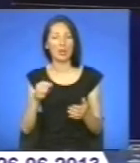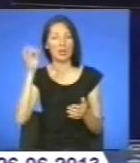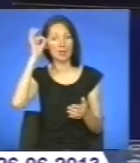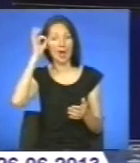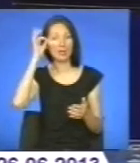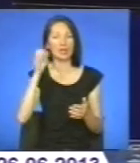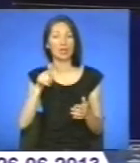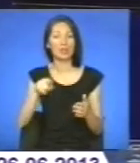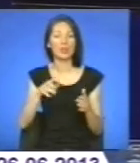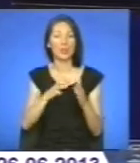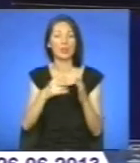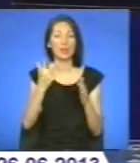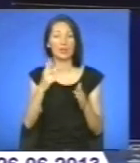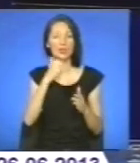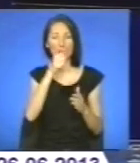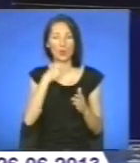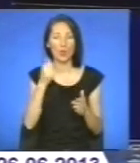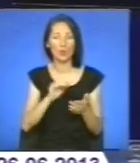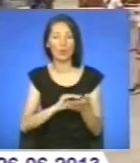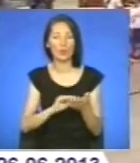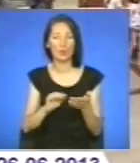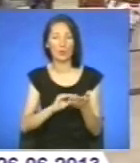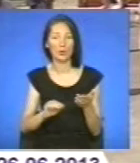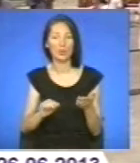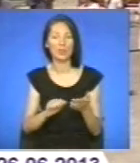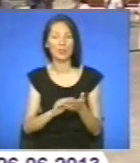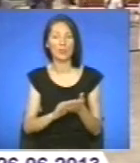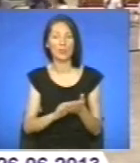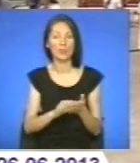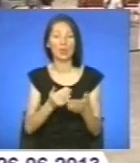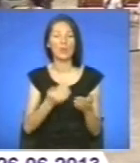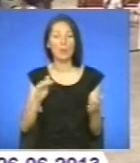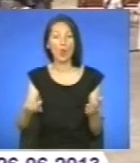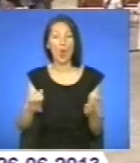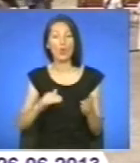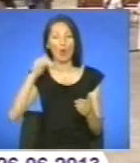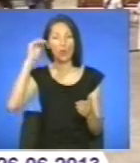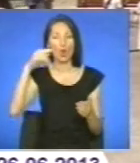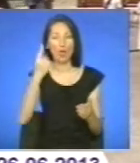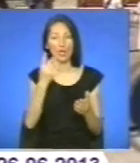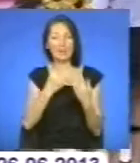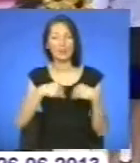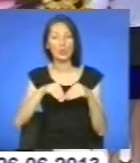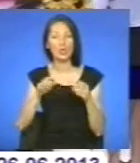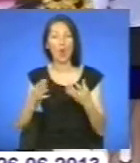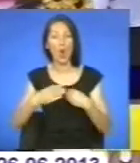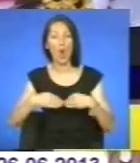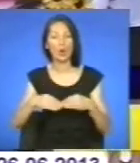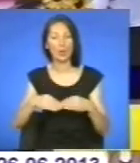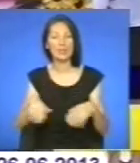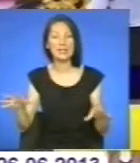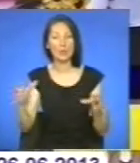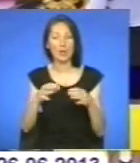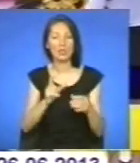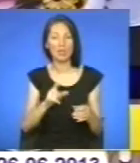роком. Репортаж зі святкування Ірини Демчук. Від малого до великого однією спільною родиною зібралися жителі